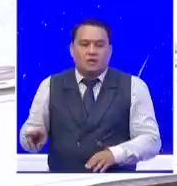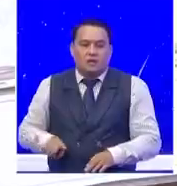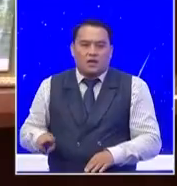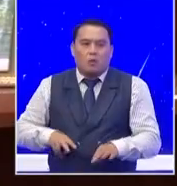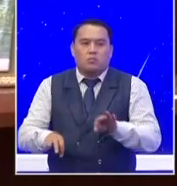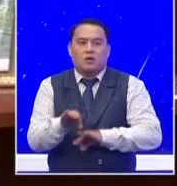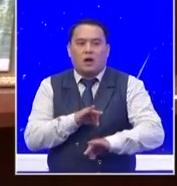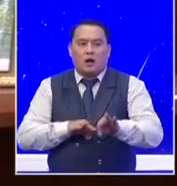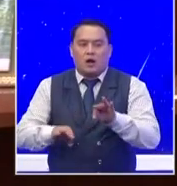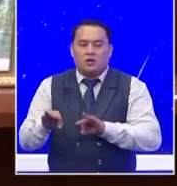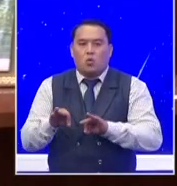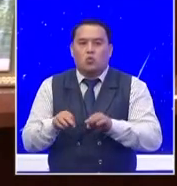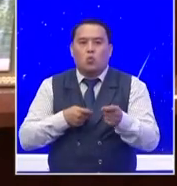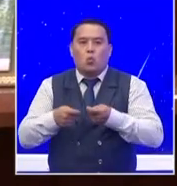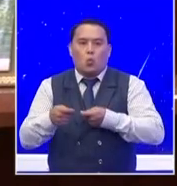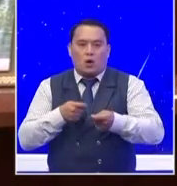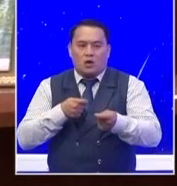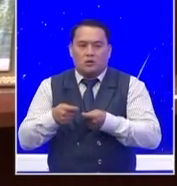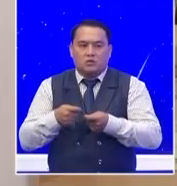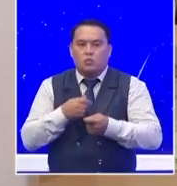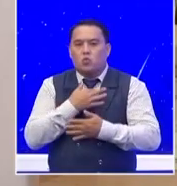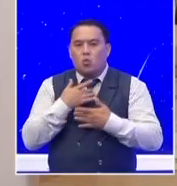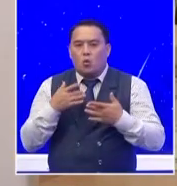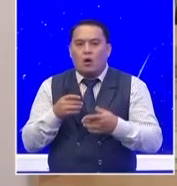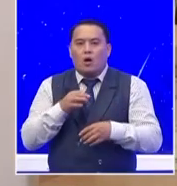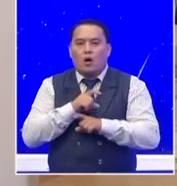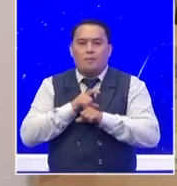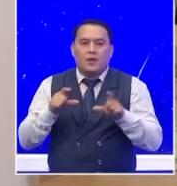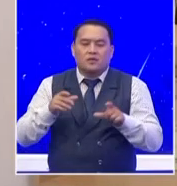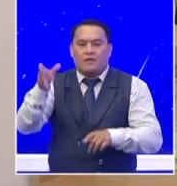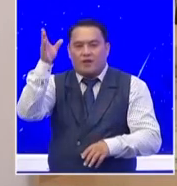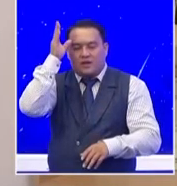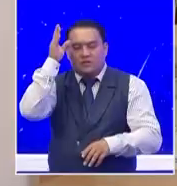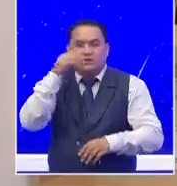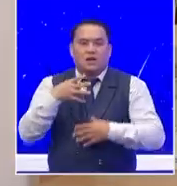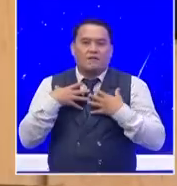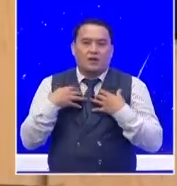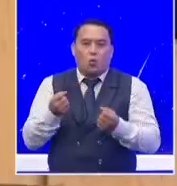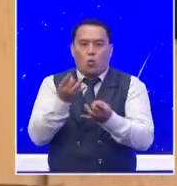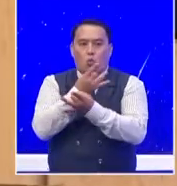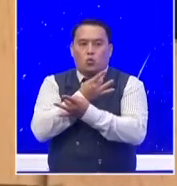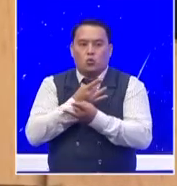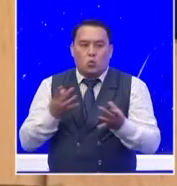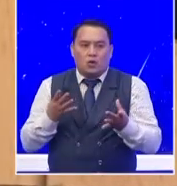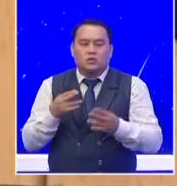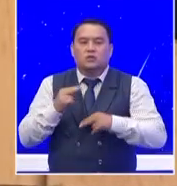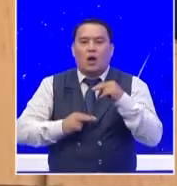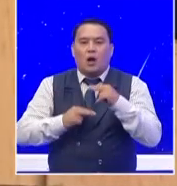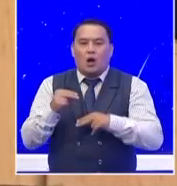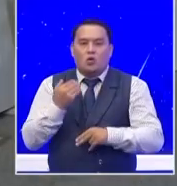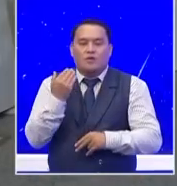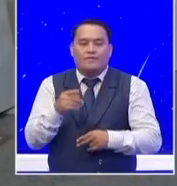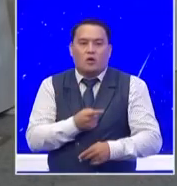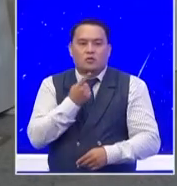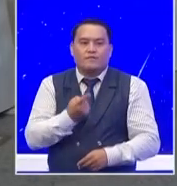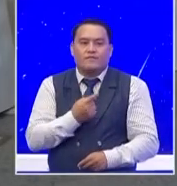проектной организации. Под его руководством было построено множество объектов в сфере образования, здравоохранения и культуры. Как отмечает строитель, в его ремесле